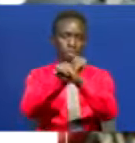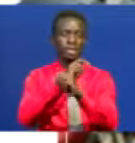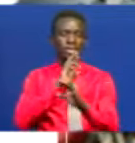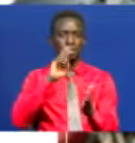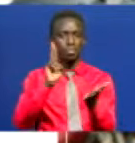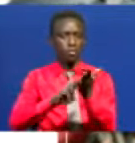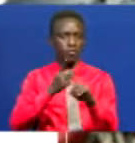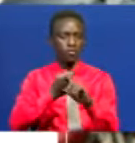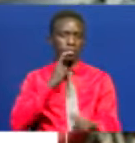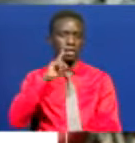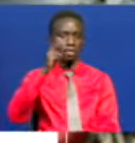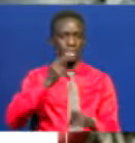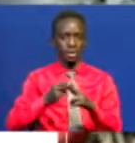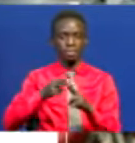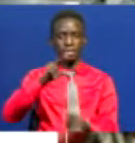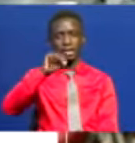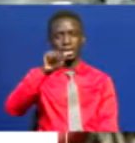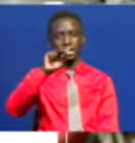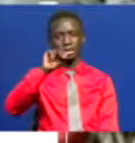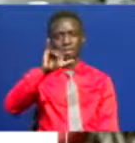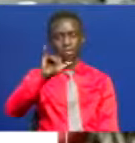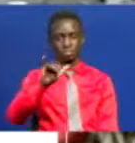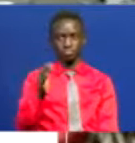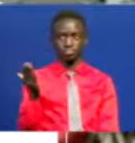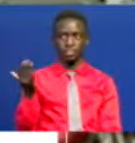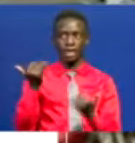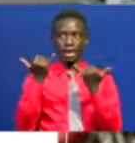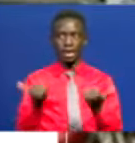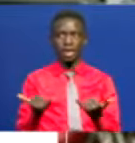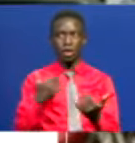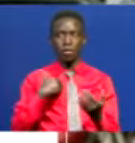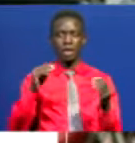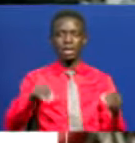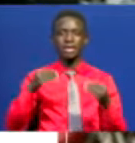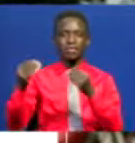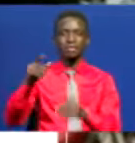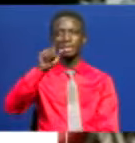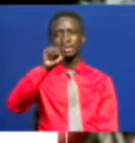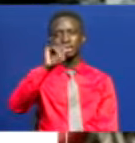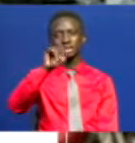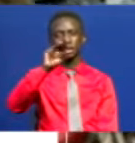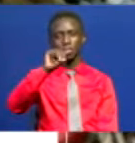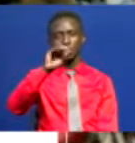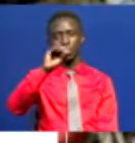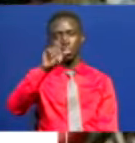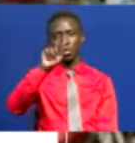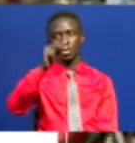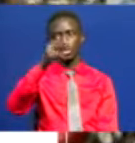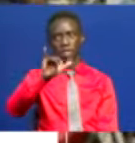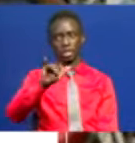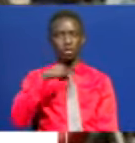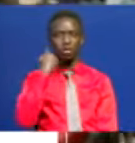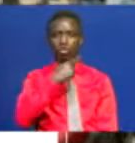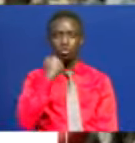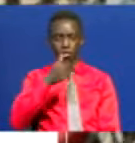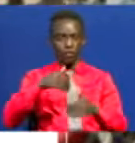ya Nairobi, jina langu ni Nancy Okware, na sasa nampisha mwenzangu Timothy Kipnusu ambaye alikuwa anafuatilia hafla sawia